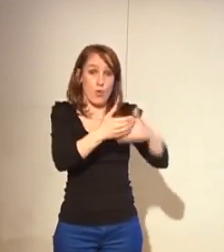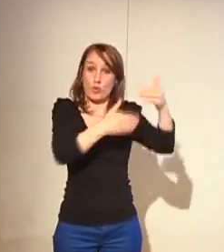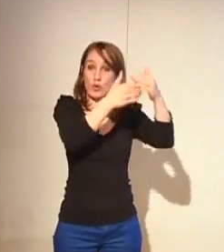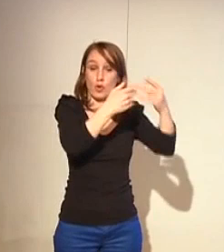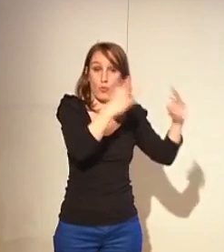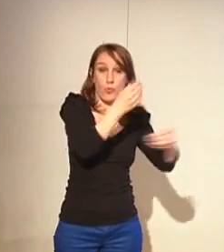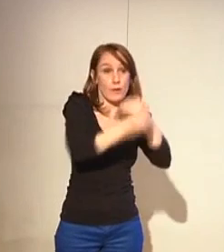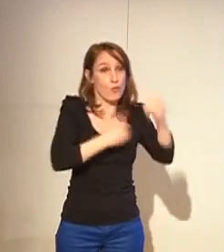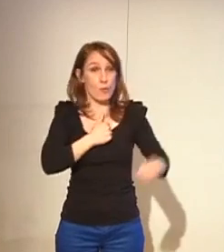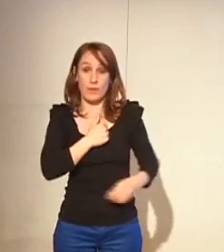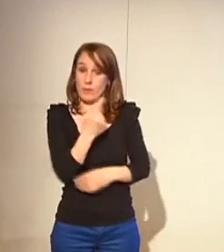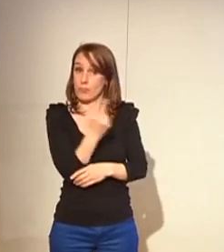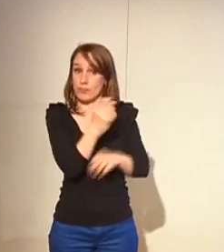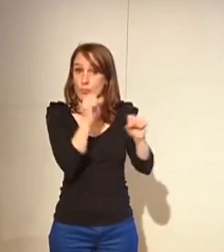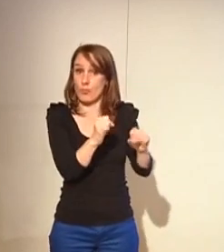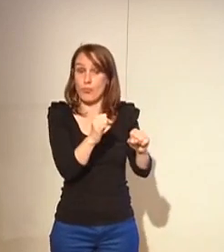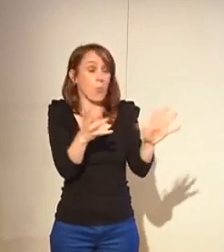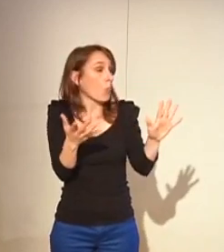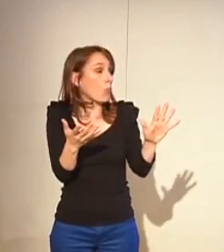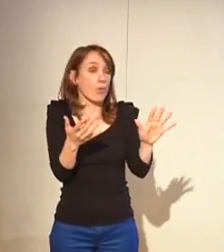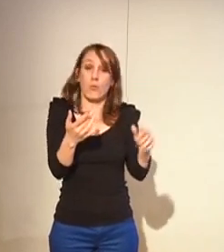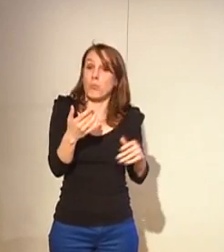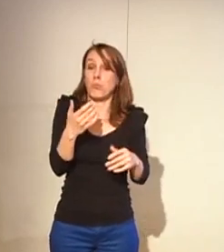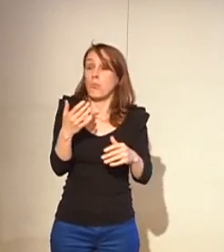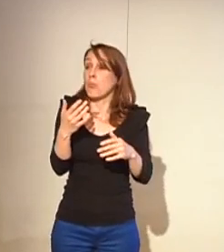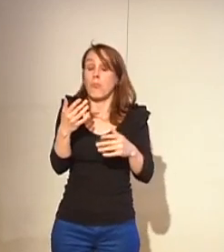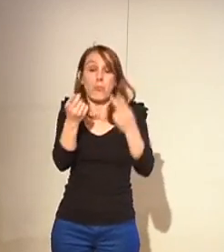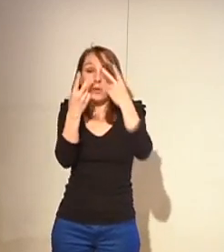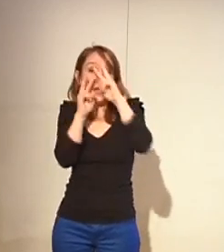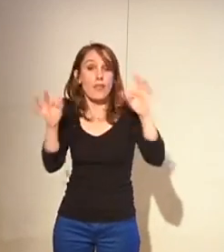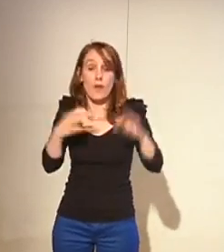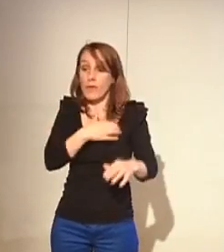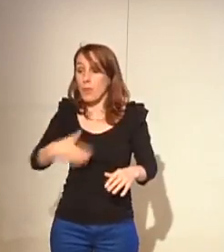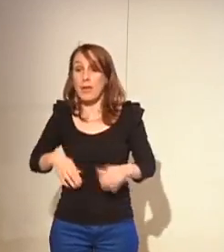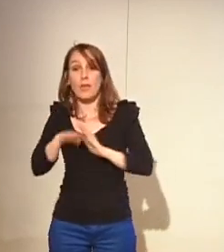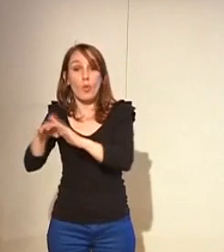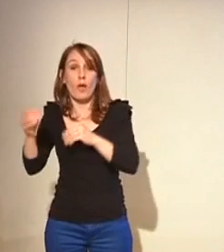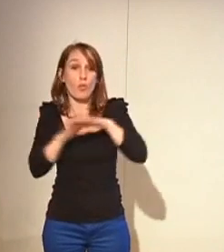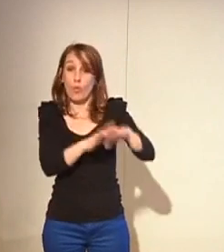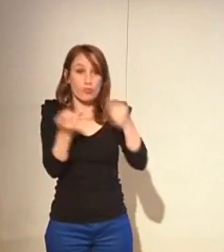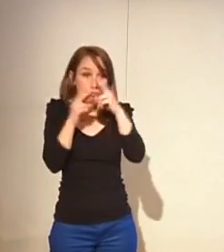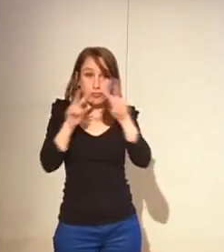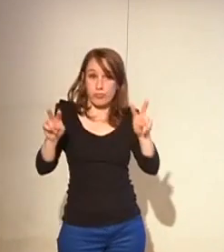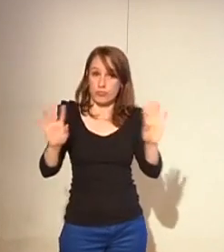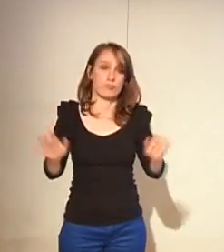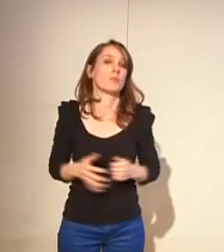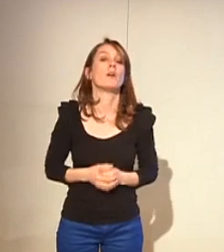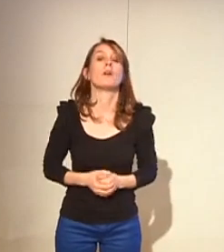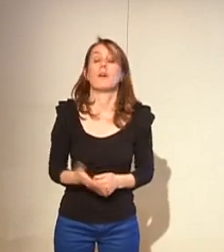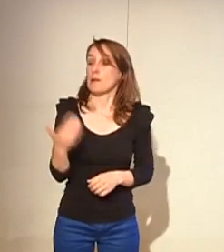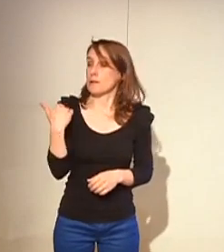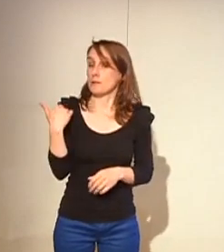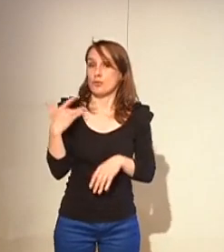connu quel que soit d'ailleurs les sensibilités politiques des municip ité mais c'est un sujet un vrai sujet on a eu l'occasion